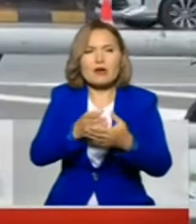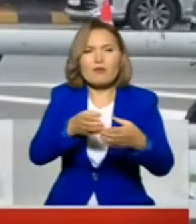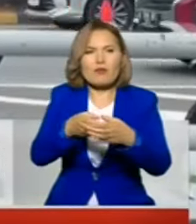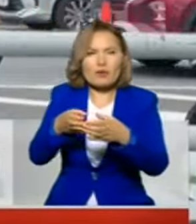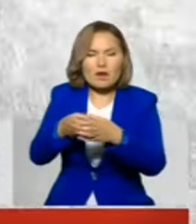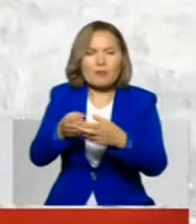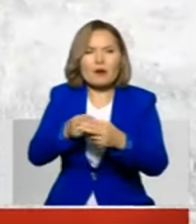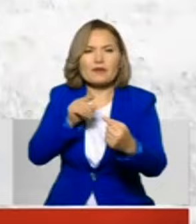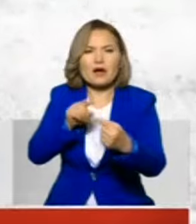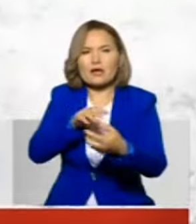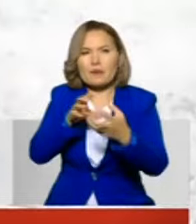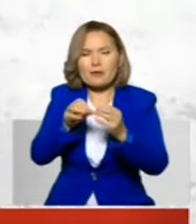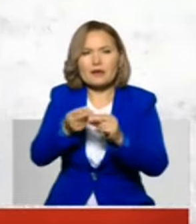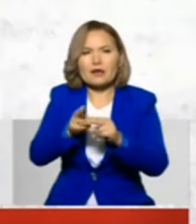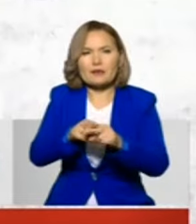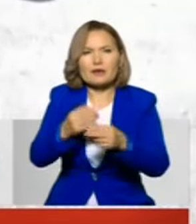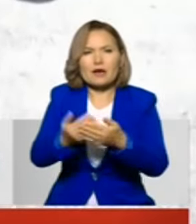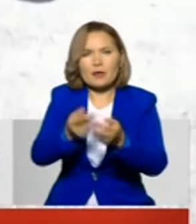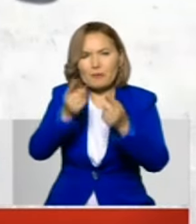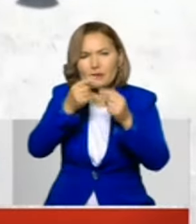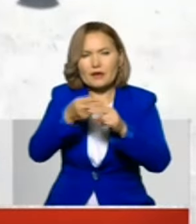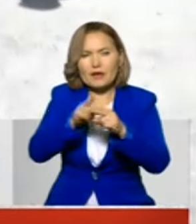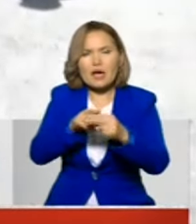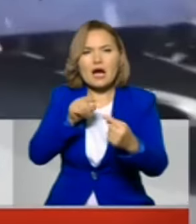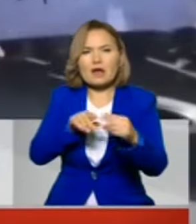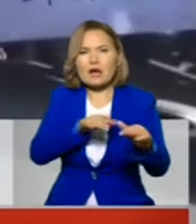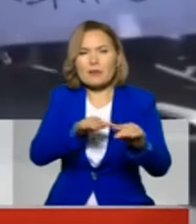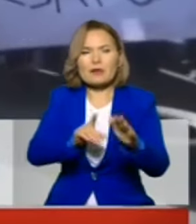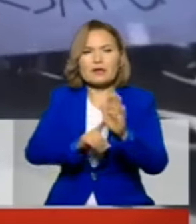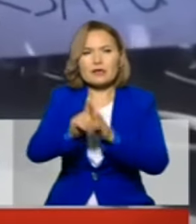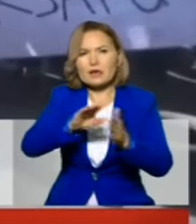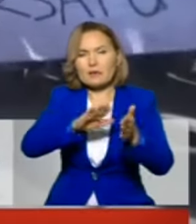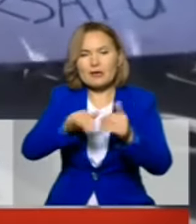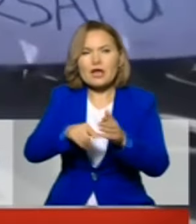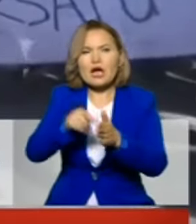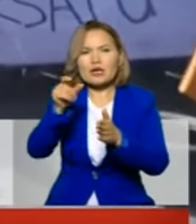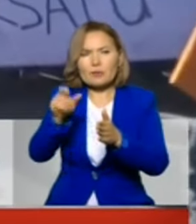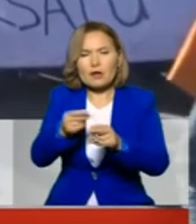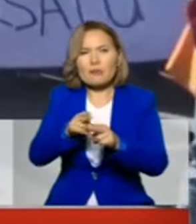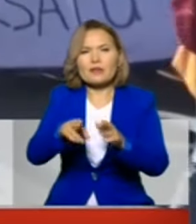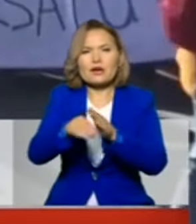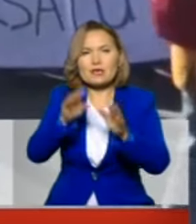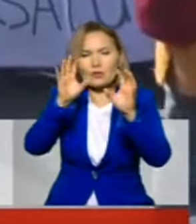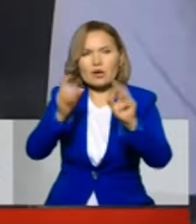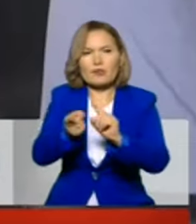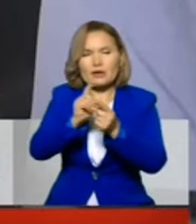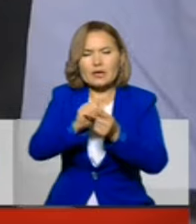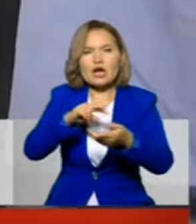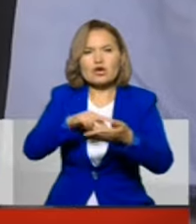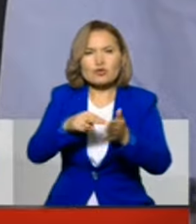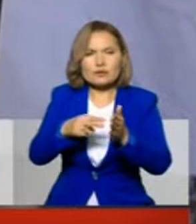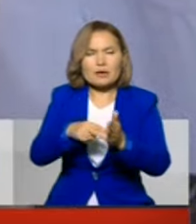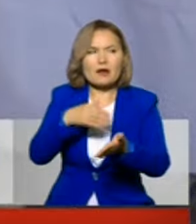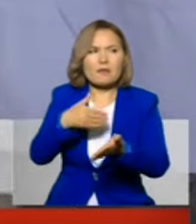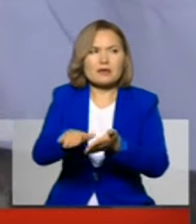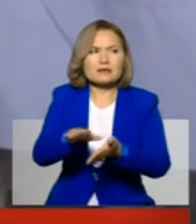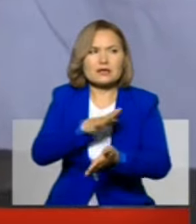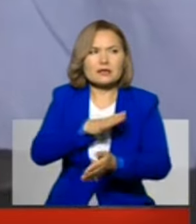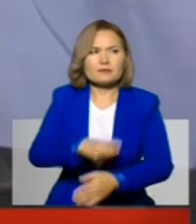жатыр. Дегенмен кейбір мәліметтерге сай, қарсылық акциялары басталғаннан кейін депутаттар сайлау заңын өзгерту жоспарынан бас